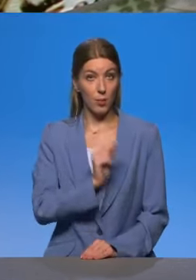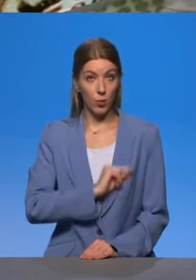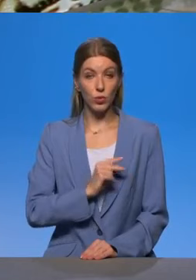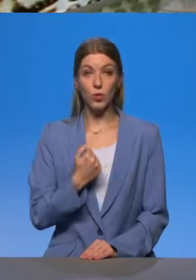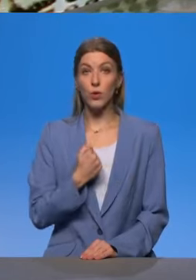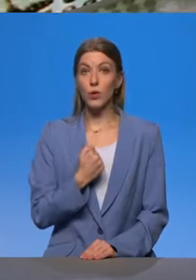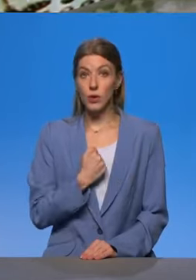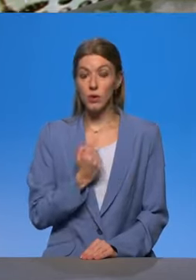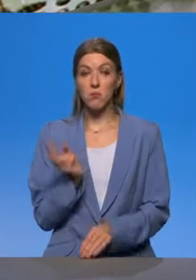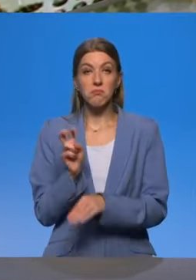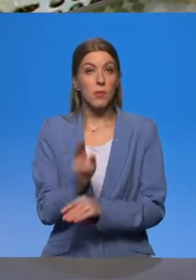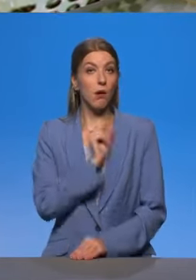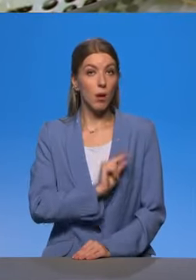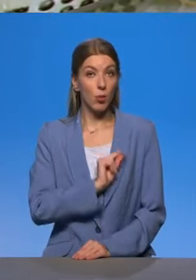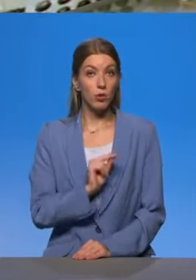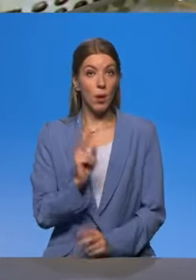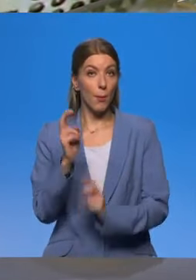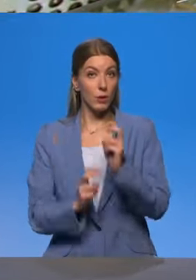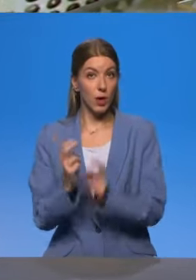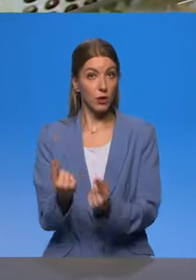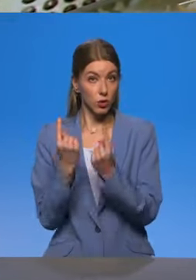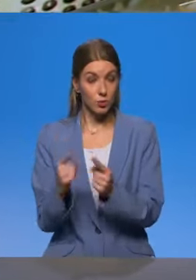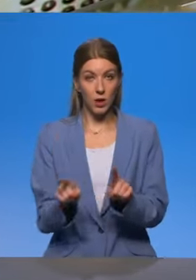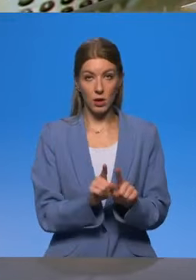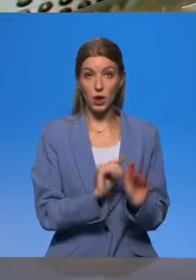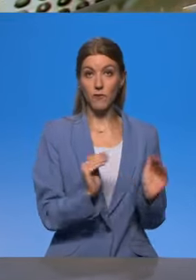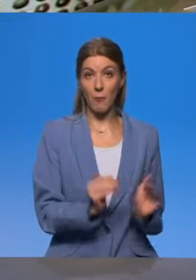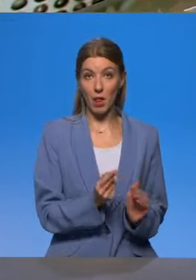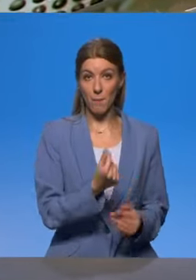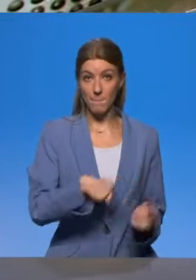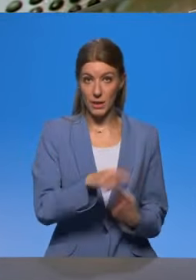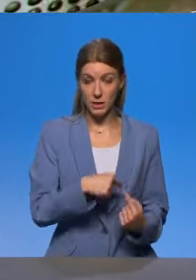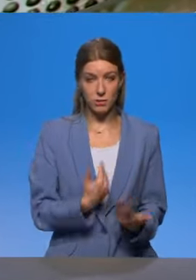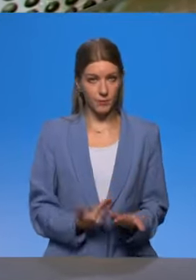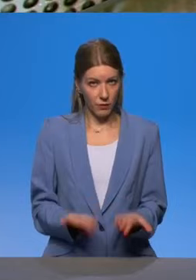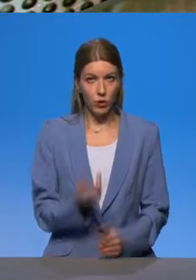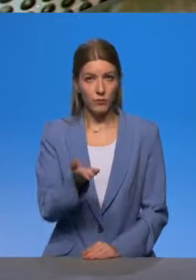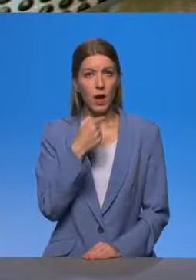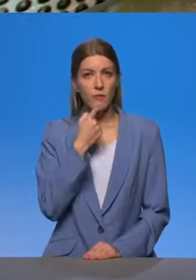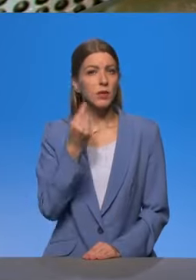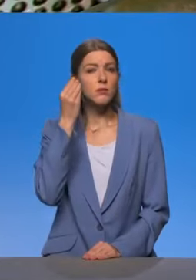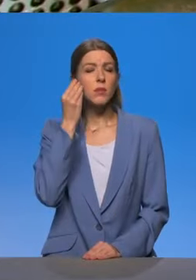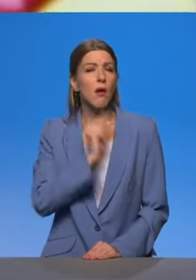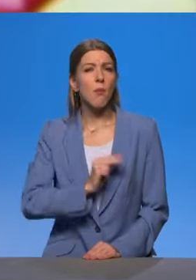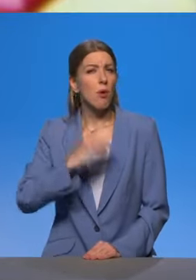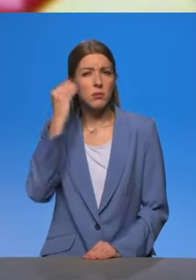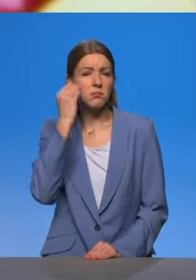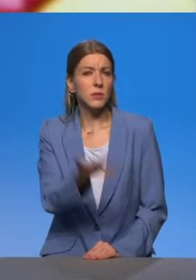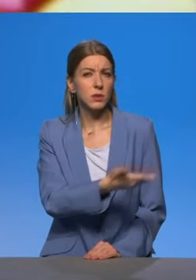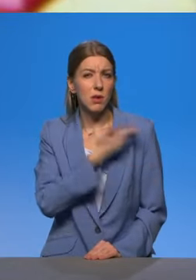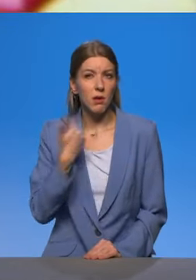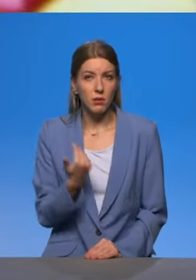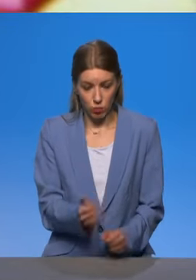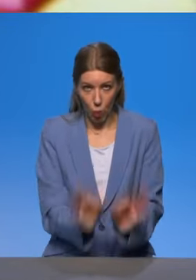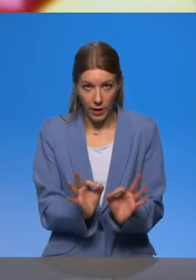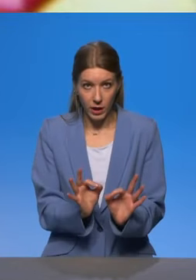крупных предприятиях и в малом бизнесе. Вот вы говорите, работа потеряла смысл. Конечно, потеряла смысл. Даже